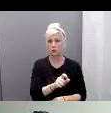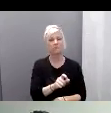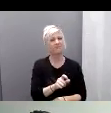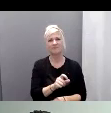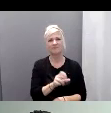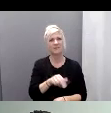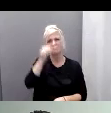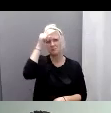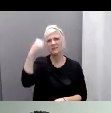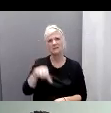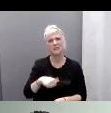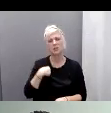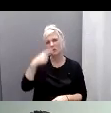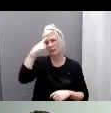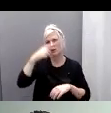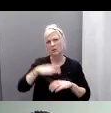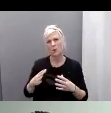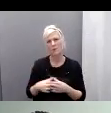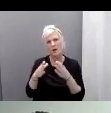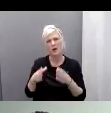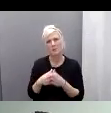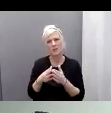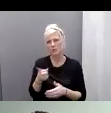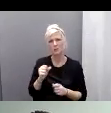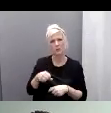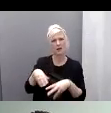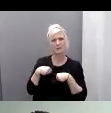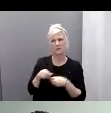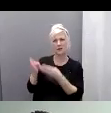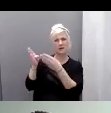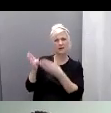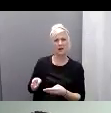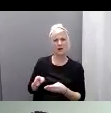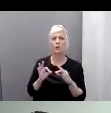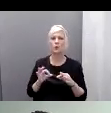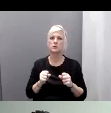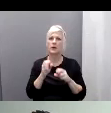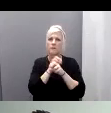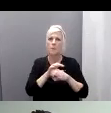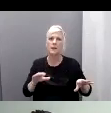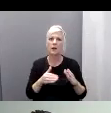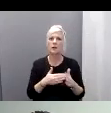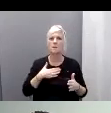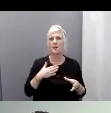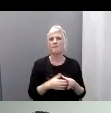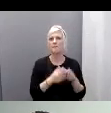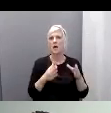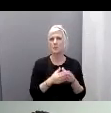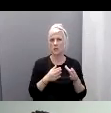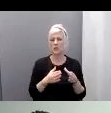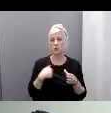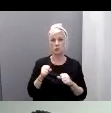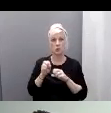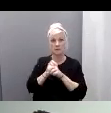svårt. Jag tänker också på min familj. Hur ska de acceptera den här personen? Hur ska jag informera? Jag måste informera personer jag